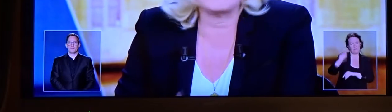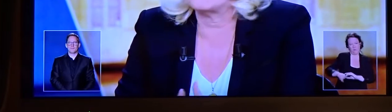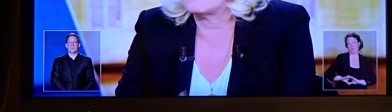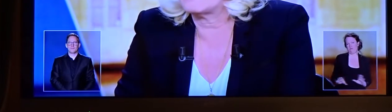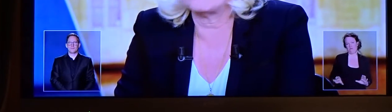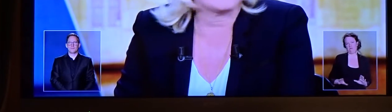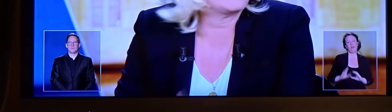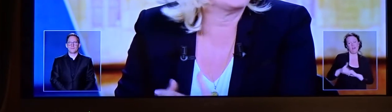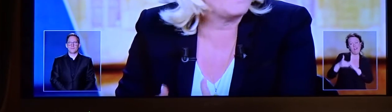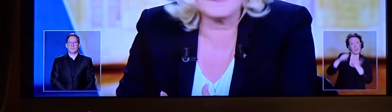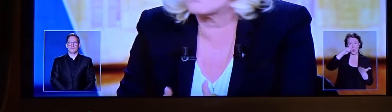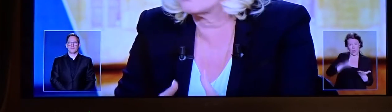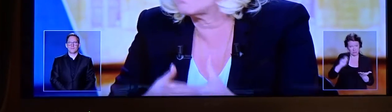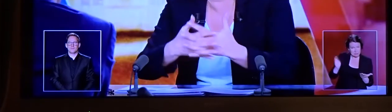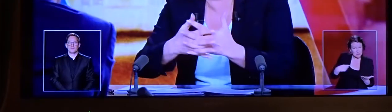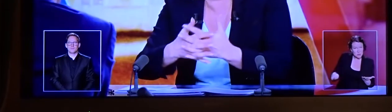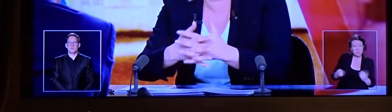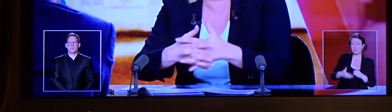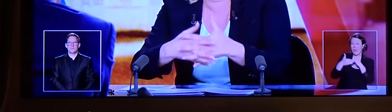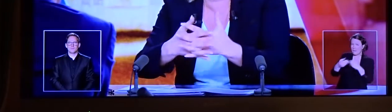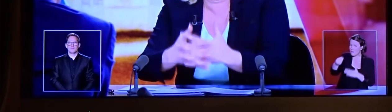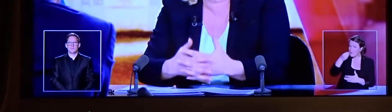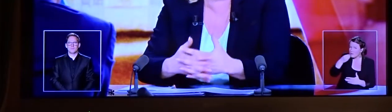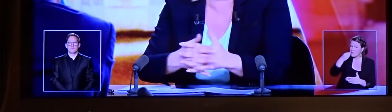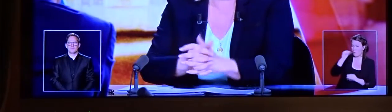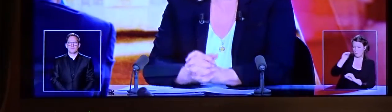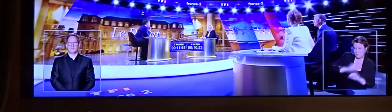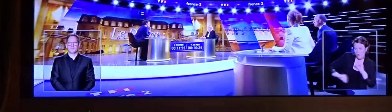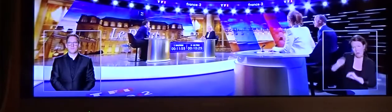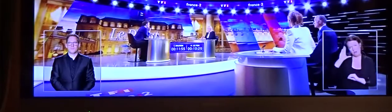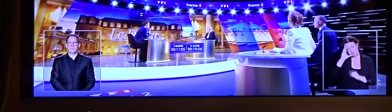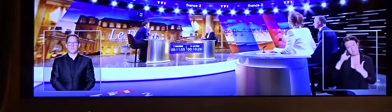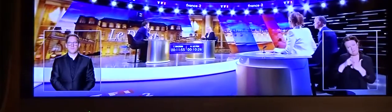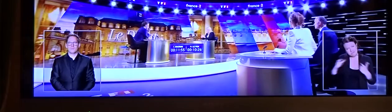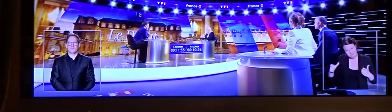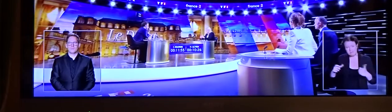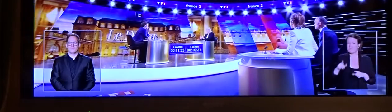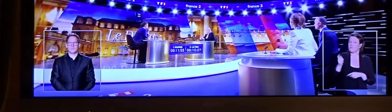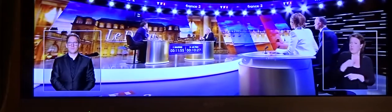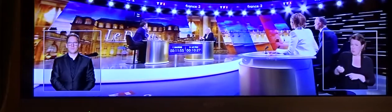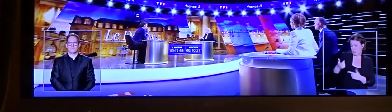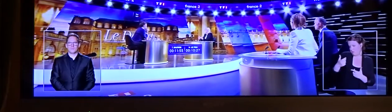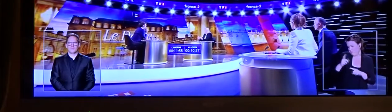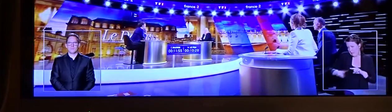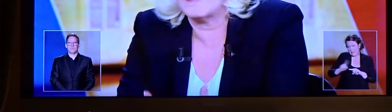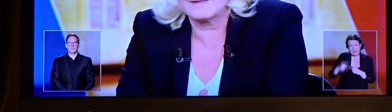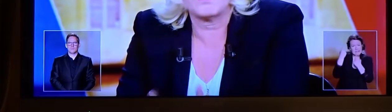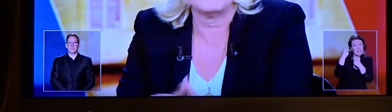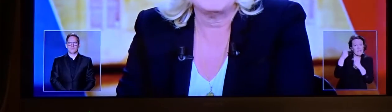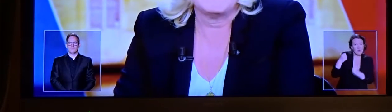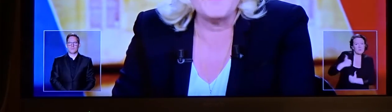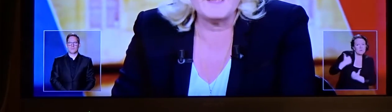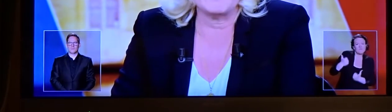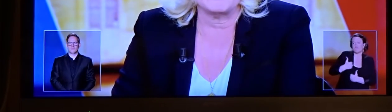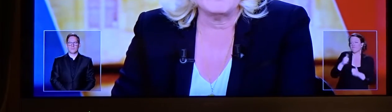sûr. L'aide humanitaire à l'Ukraine, oui bien sûr. L'aide financière à l'Ukraine, oui bien sûr. L'aide de matériel de défense, oui bien